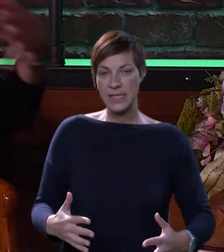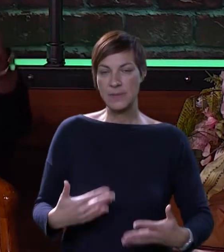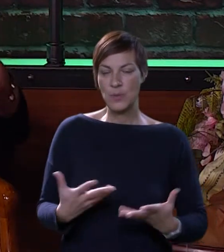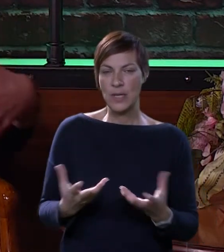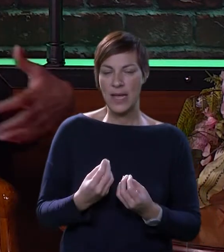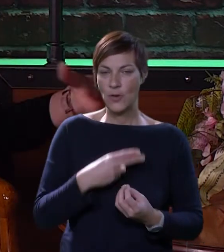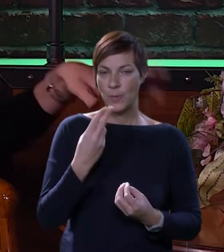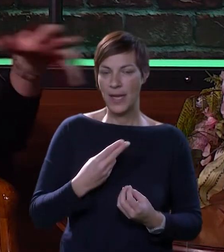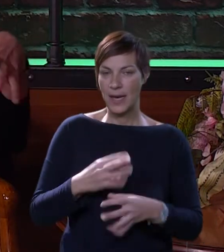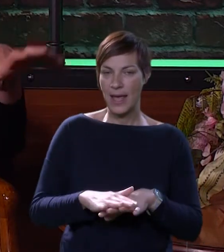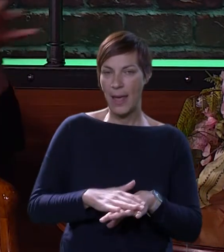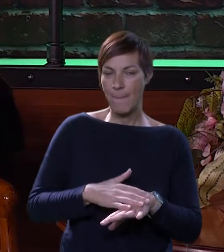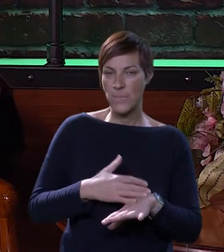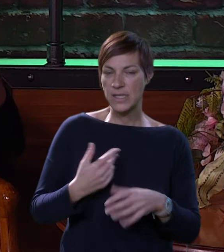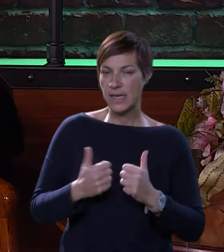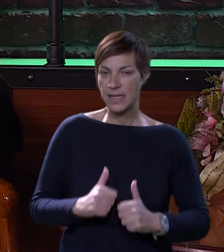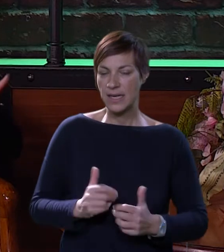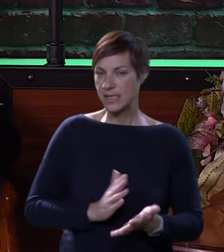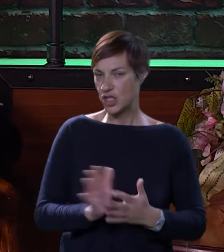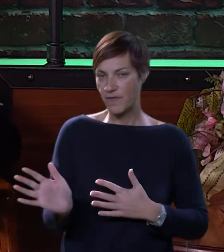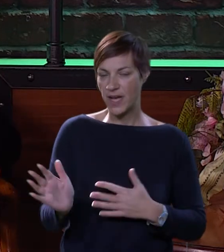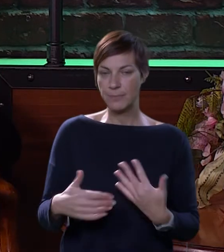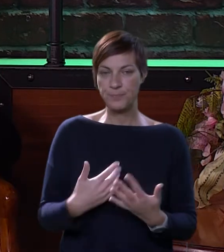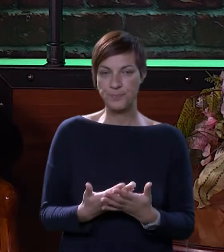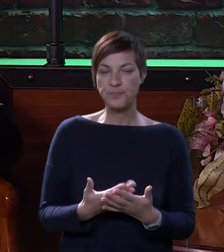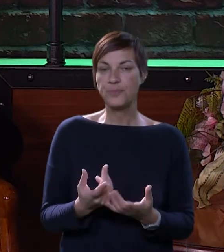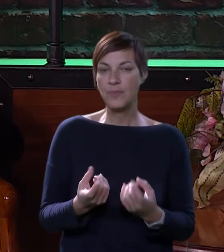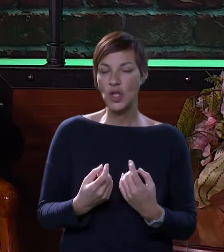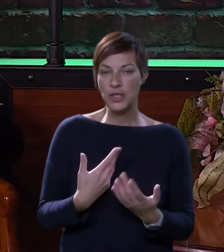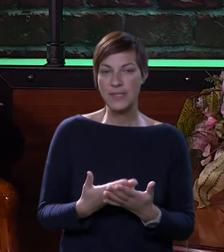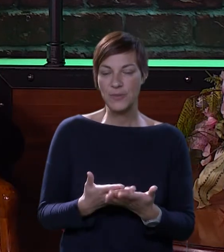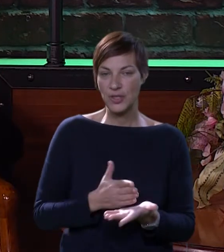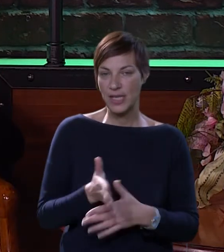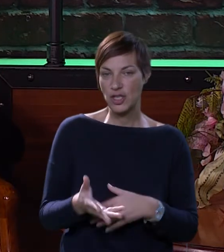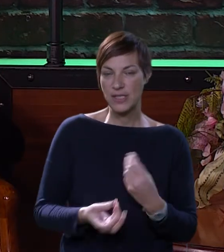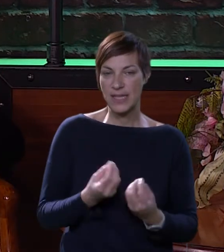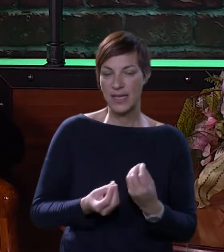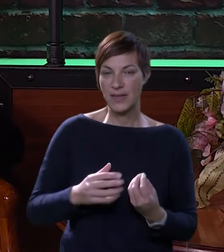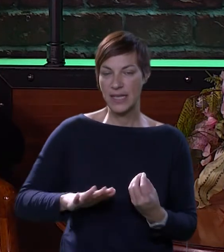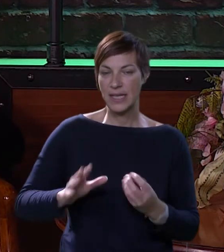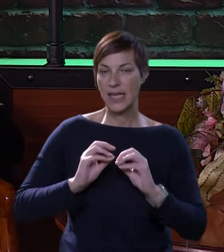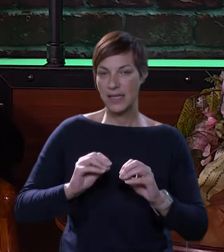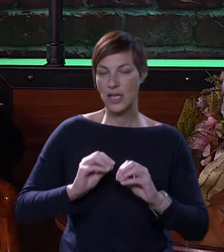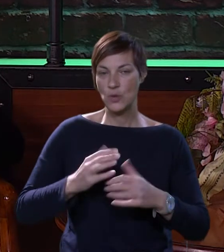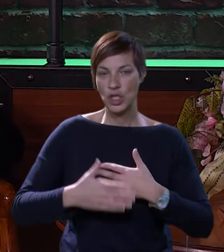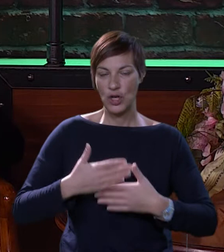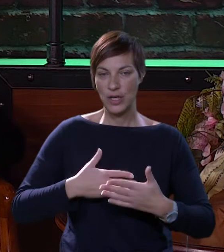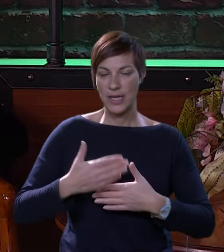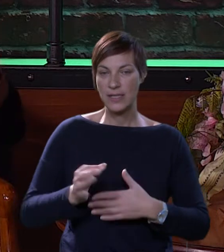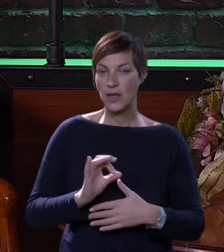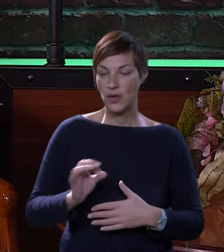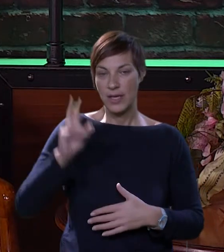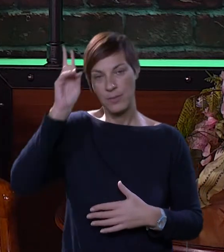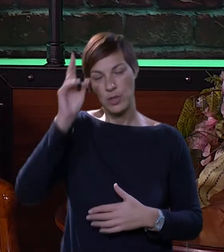ta neka nakupljena energija, emocionalna ili tjelesna, izađe van. A osim toga, i kroz takve igre dijete uče o granicama.